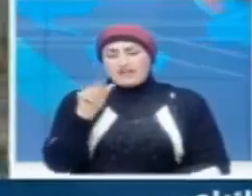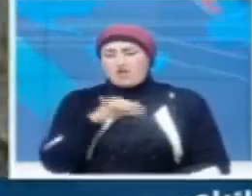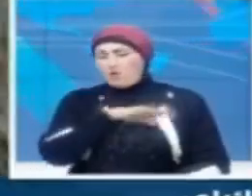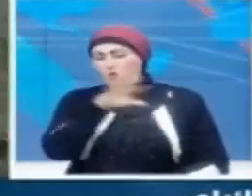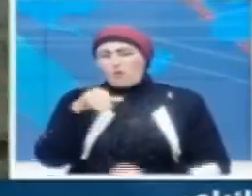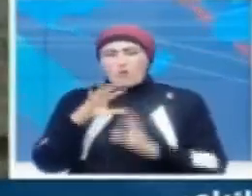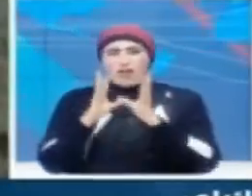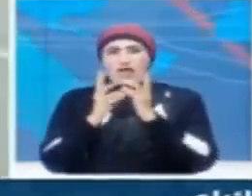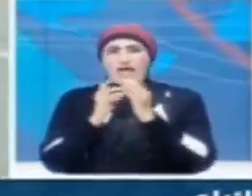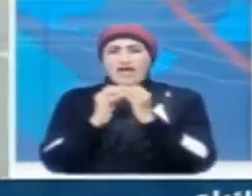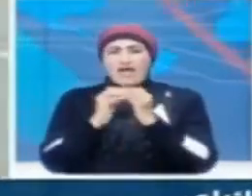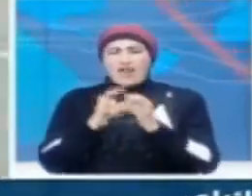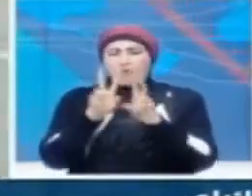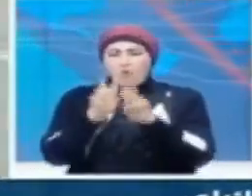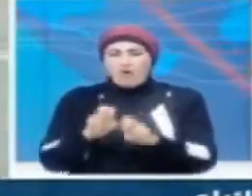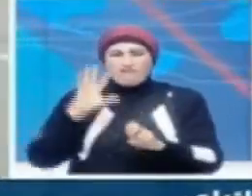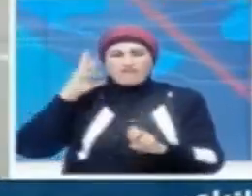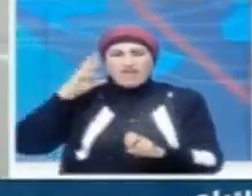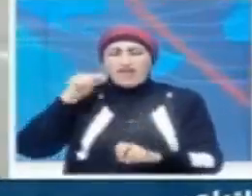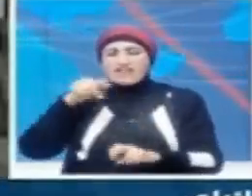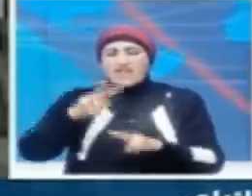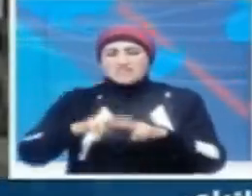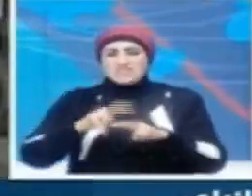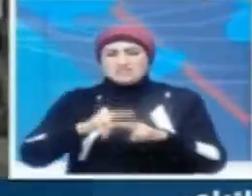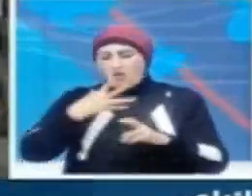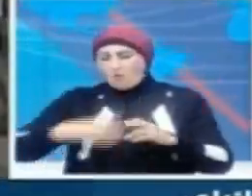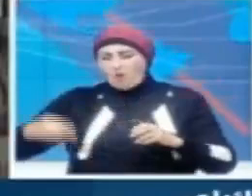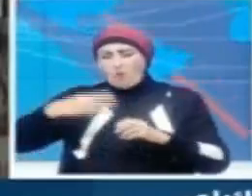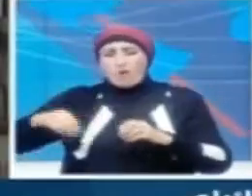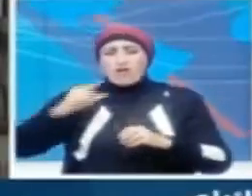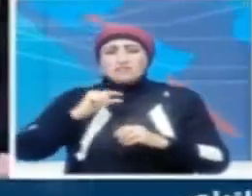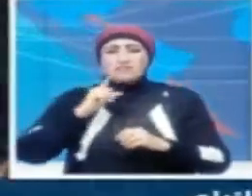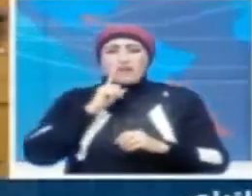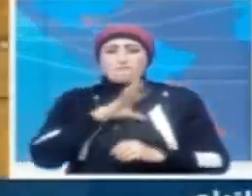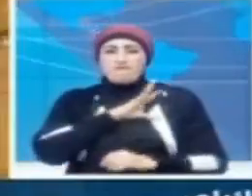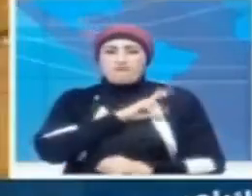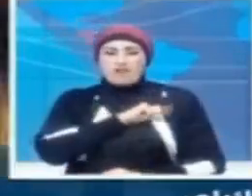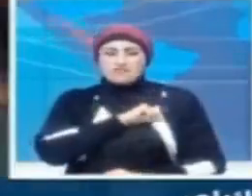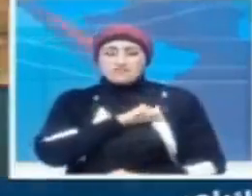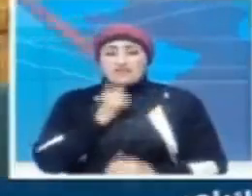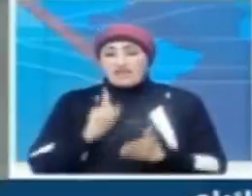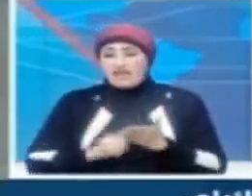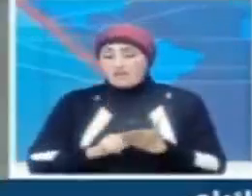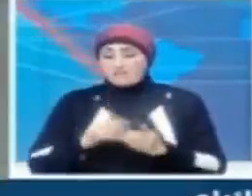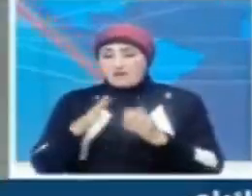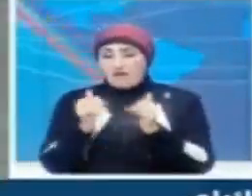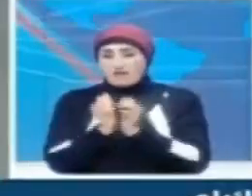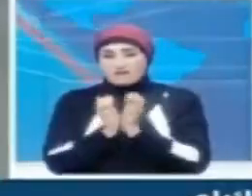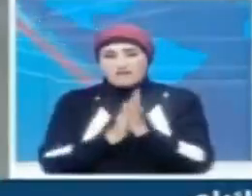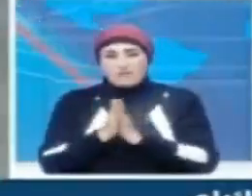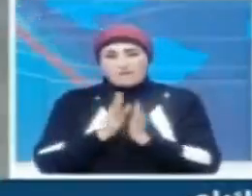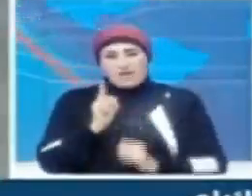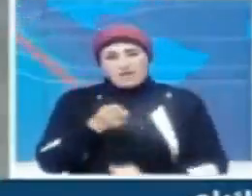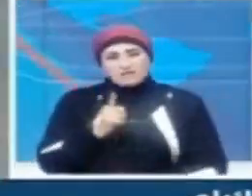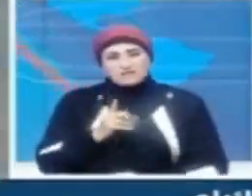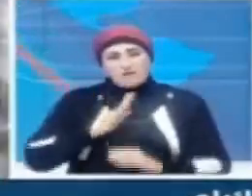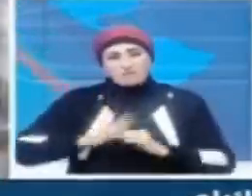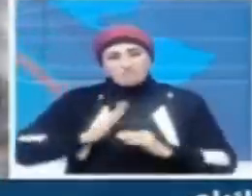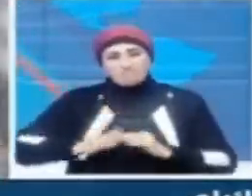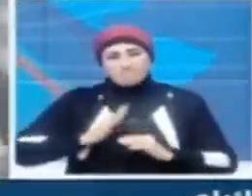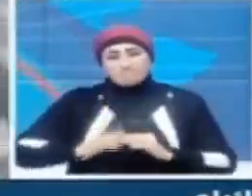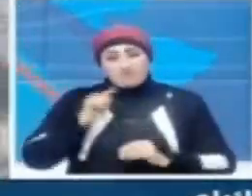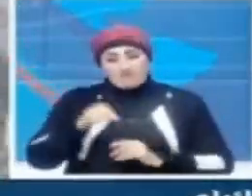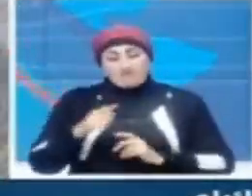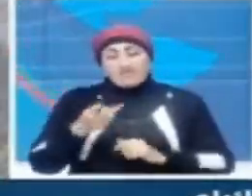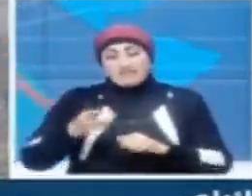لوقف الجنون الإسرائيلي وسيلان الدم الفلسطيني والتهجير. أما حركة حماس فقد حذرت من مجزرة في حال شن